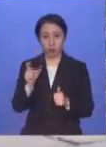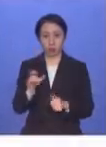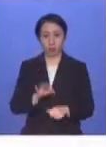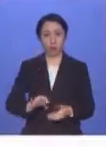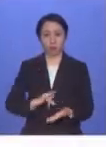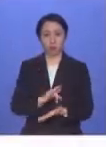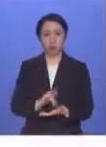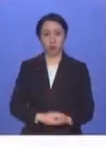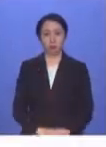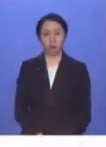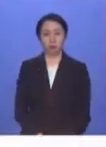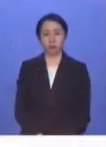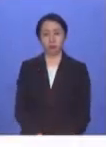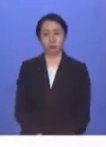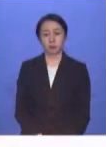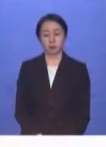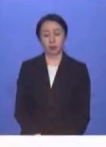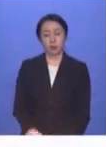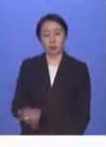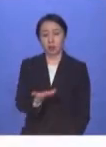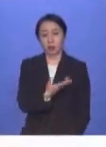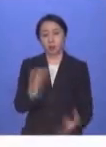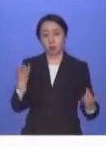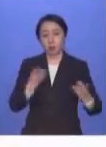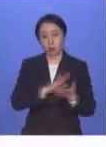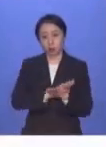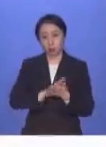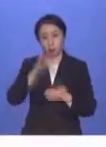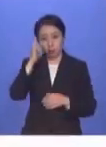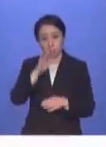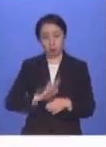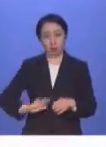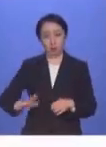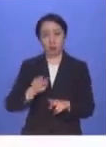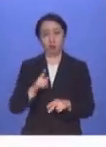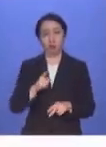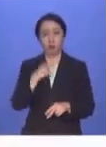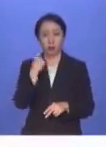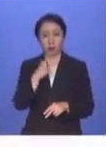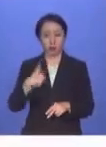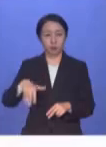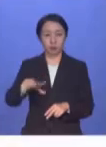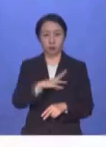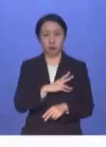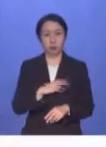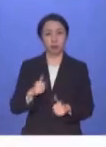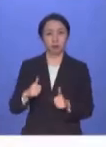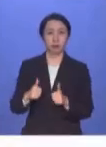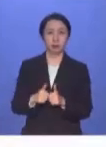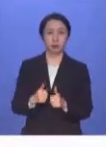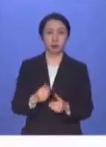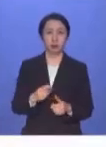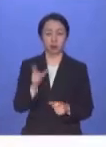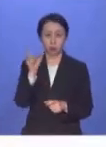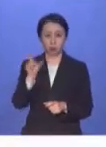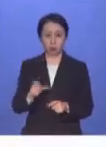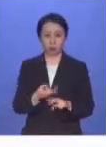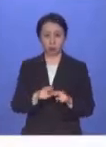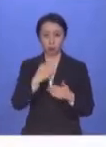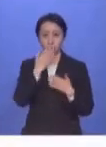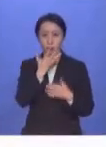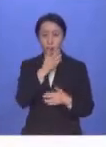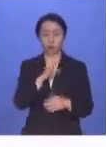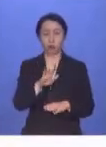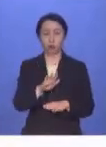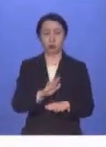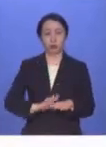центра. Нам нужен чистый Казахстан. Вот почему мы говорим всем нашим соотечественникам и гражданам, которые любят свою